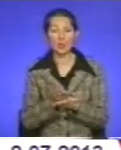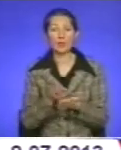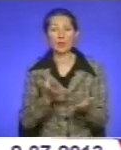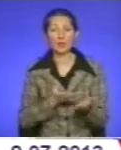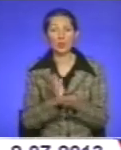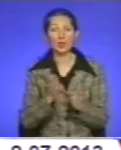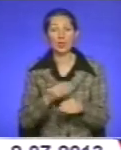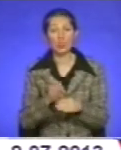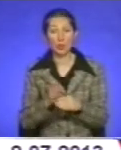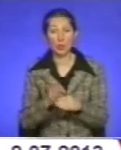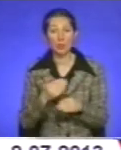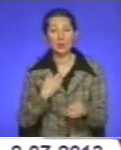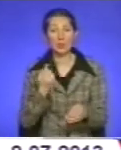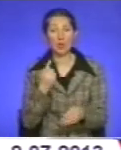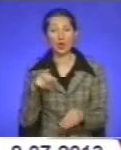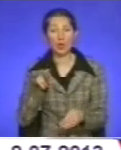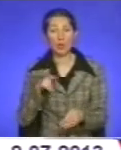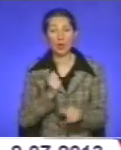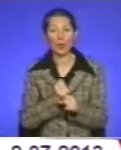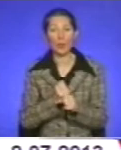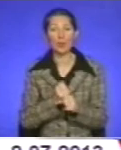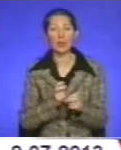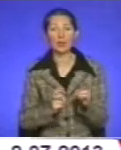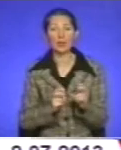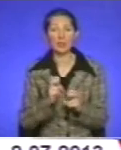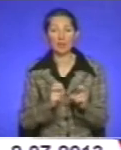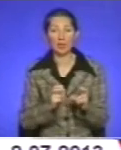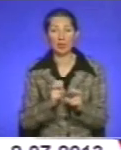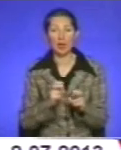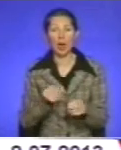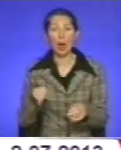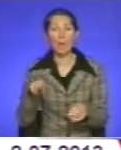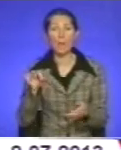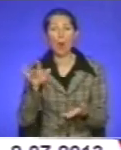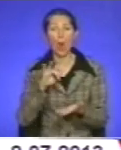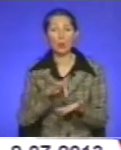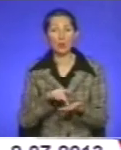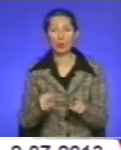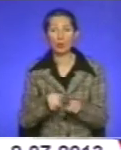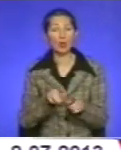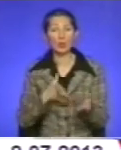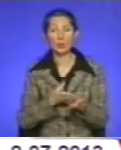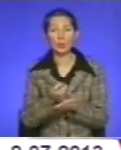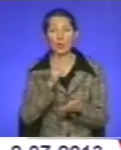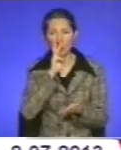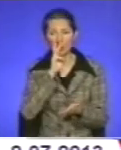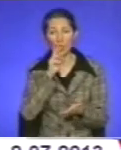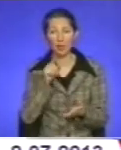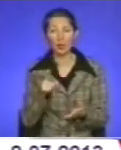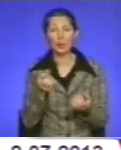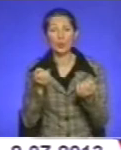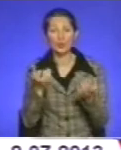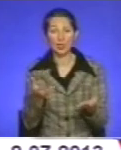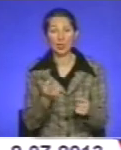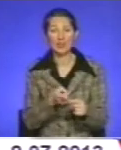ми з 1 липня робимо там станцію, значить, а по місту також не виплачена заробітна плата. Тому, звичайно,